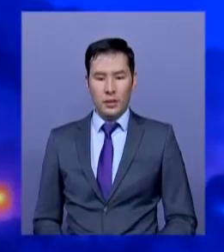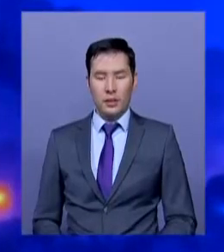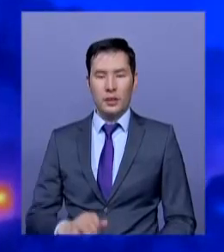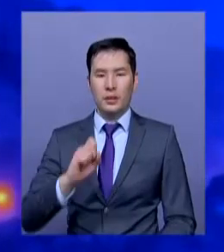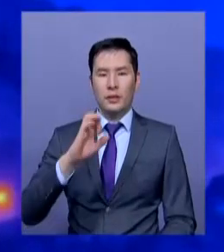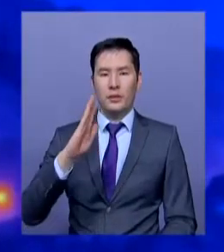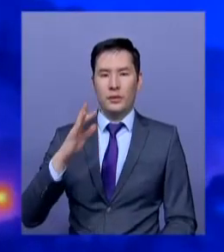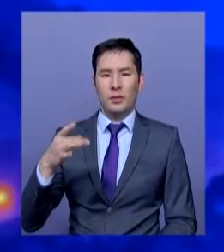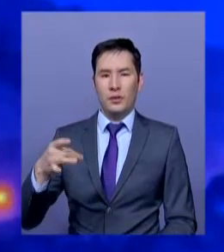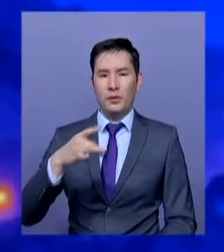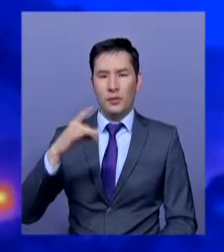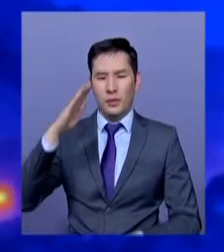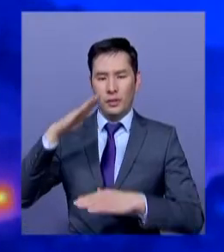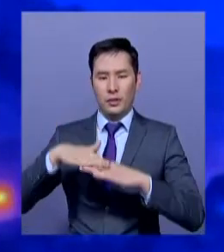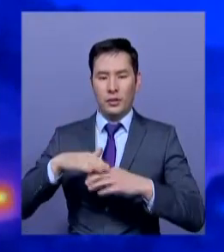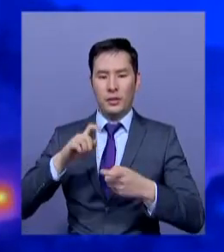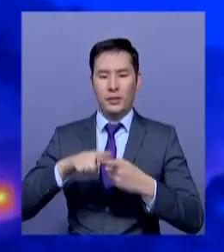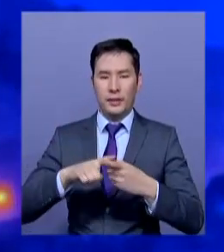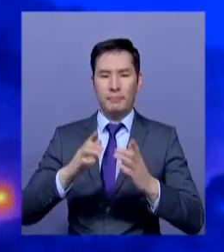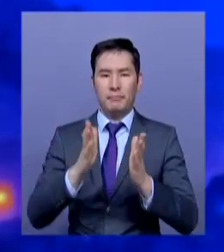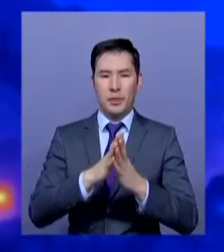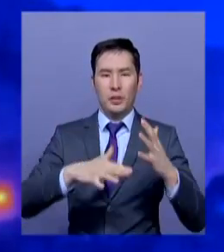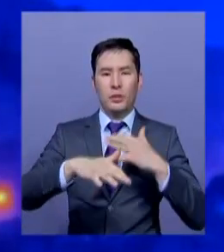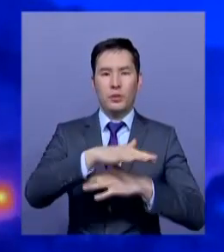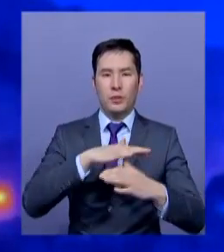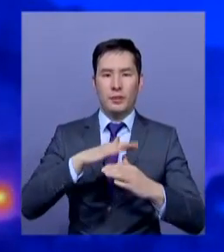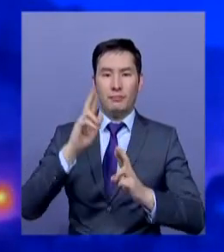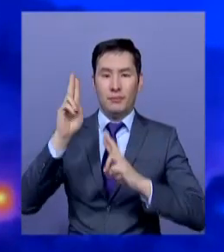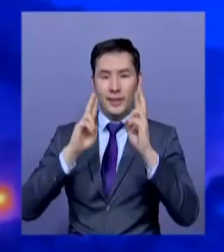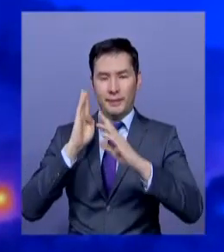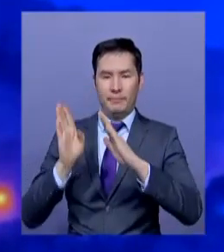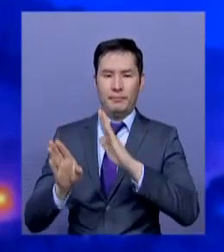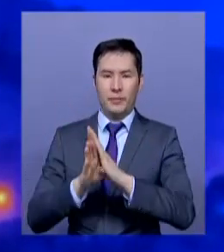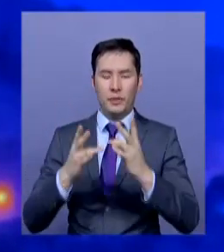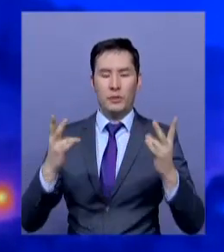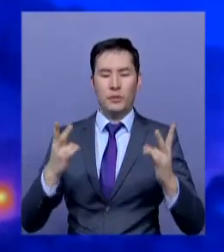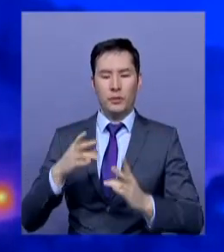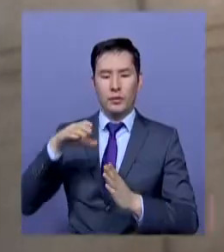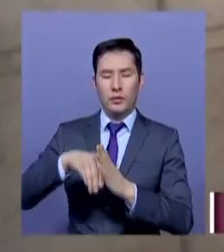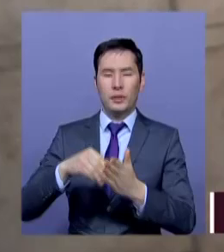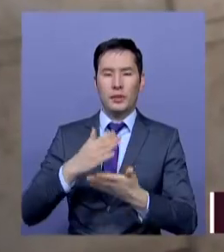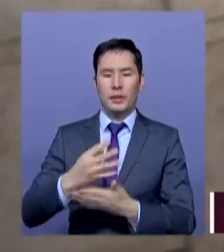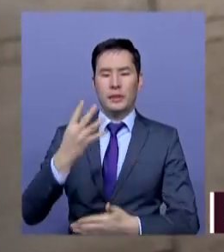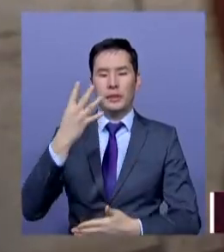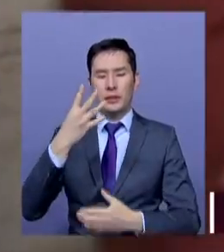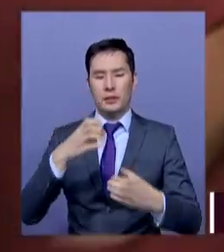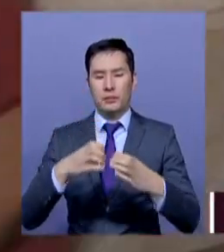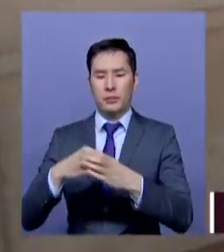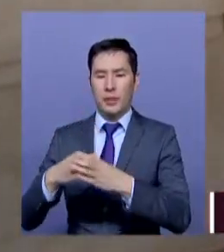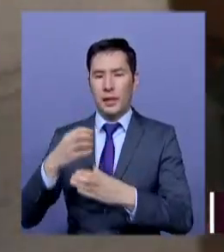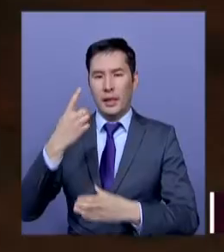Әуезов ауданы әкімдігі халықты ережені ұстанып, жинақы жүруге үндеді. Ауданда құрылған 4 мобильді топ бір ай